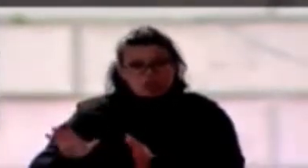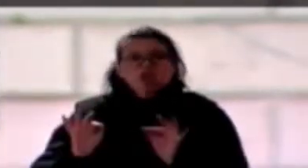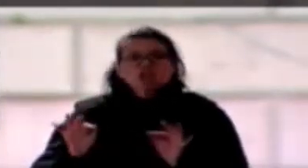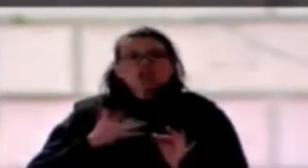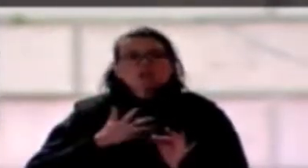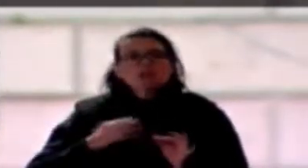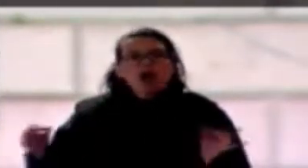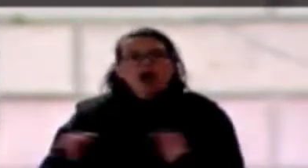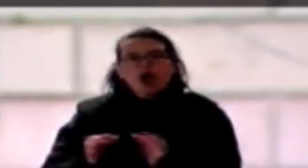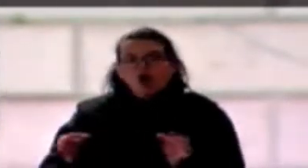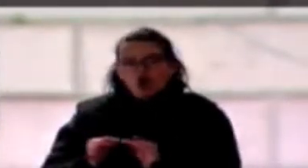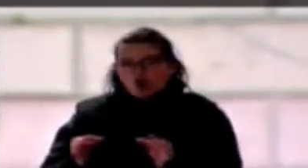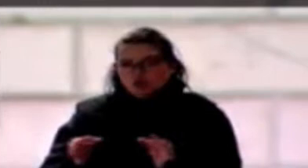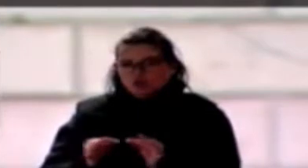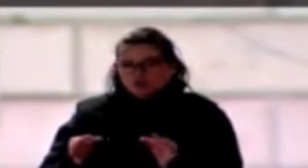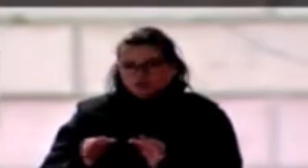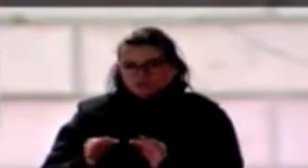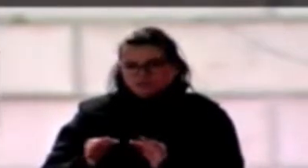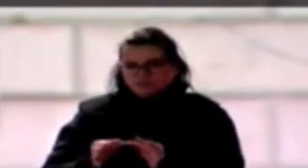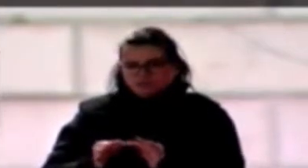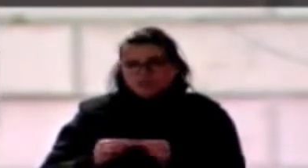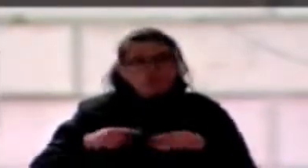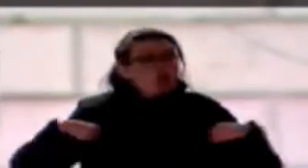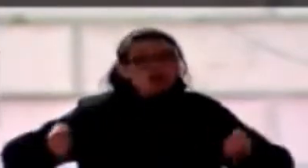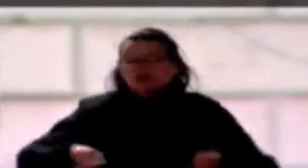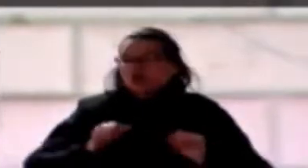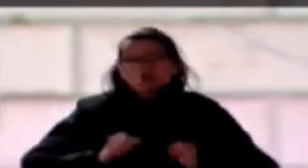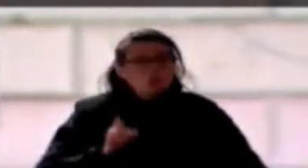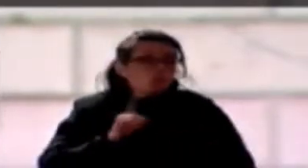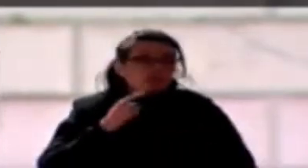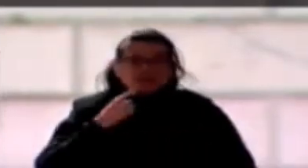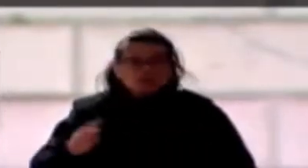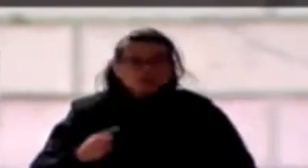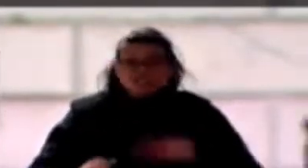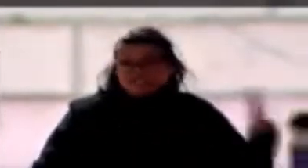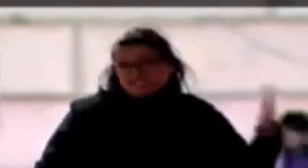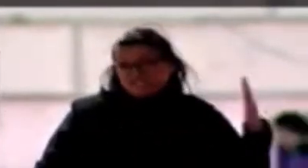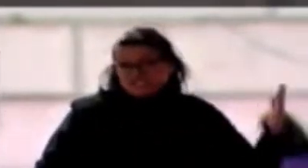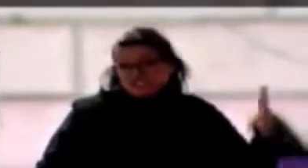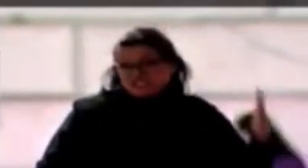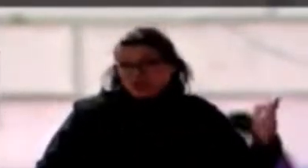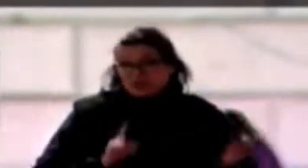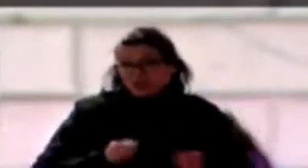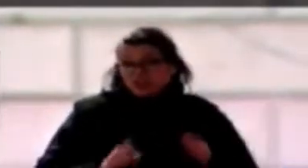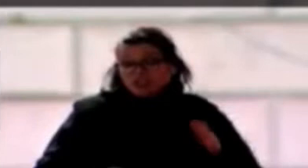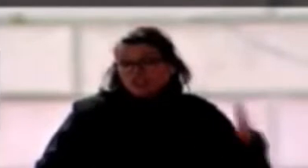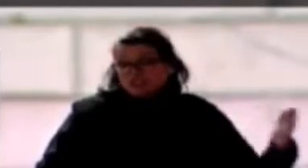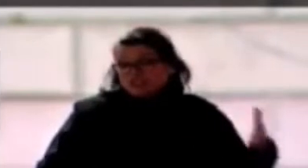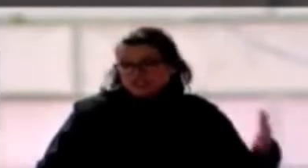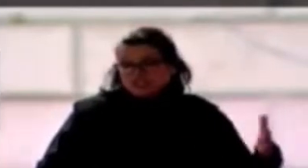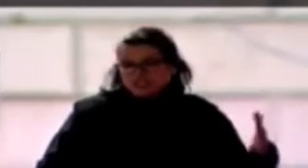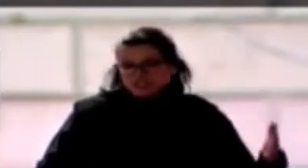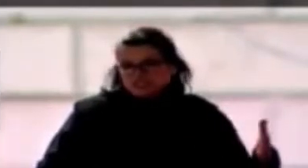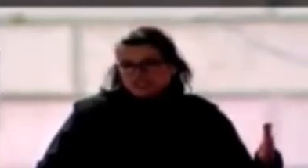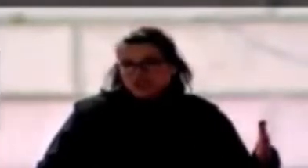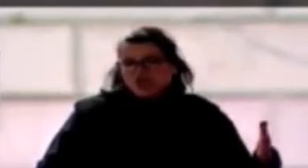che quella che non possiamo chiamare più sinistra si stipula con quella